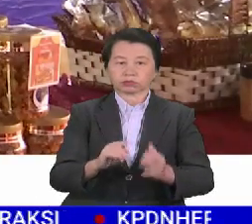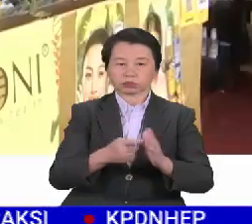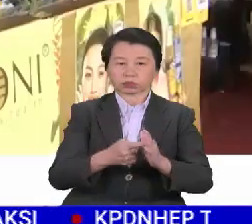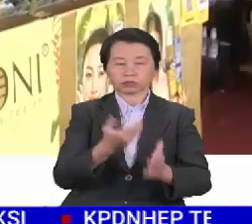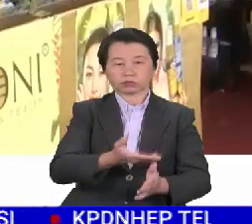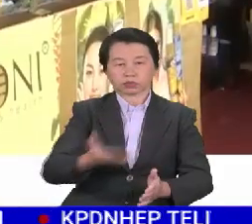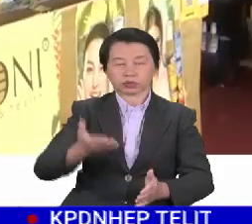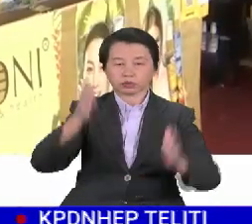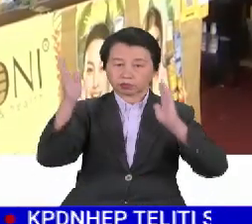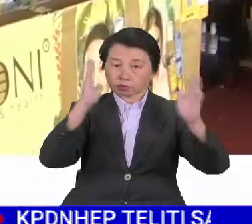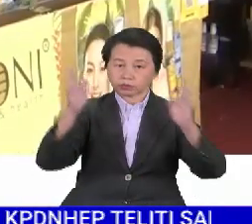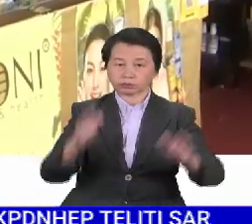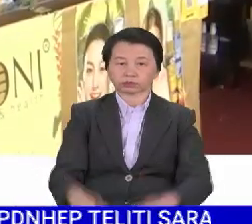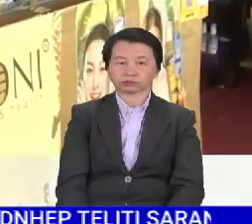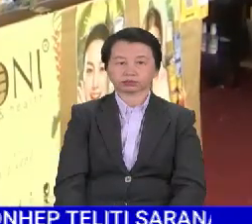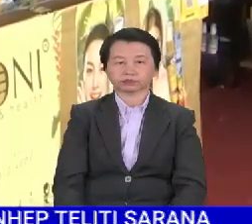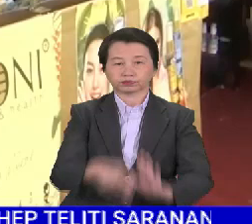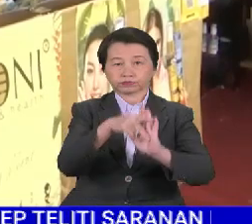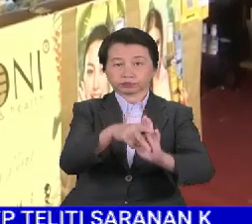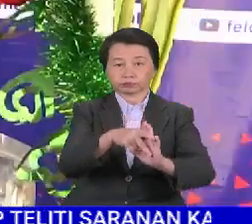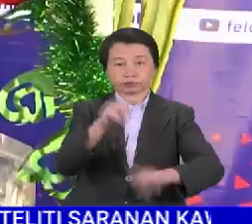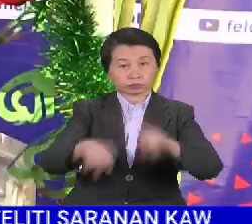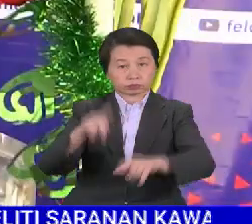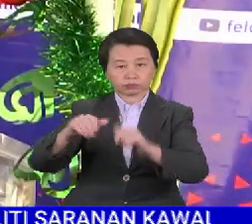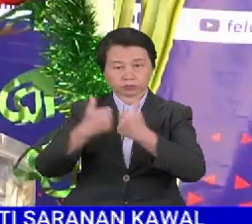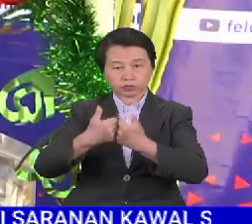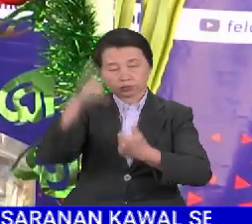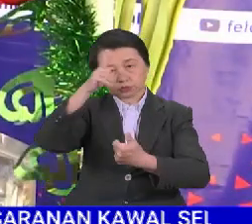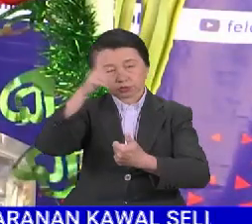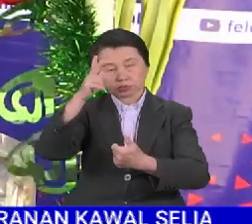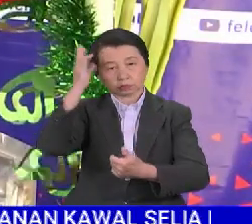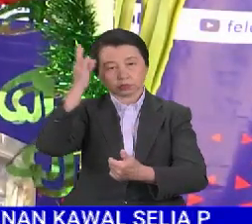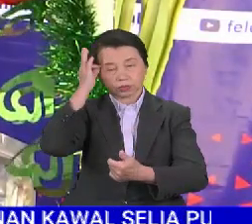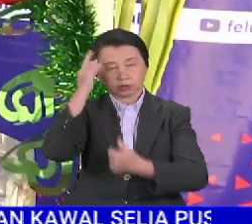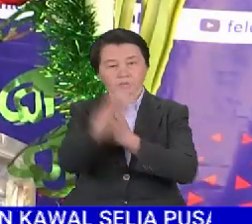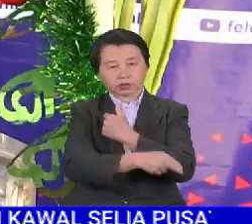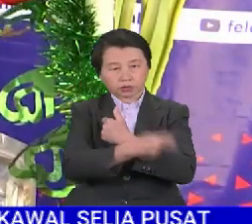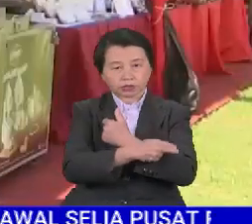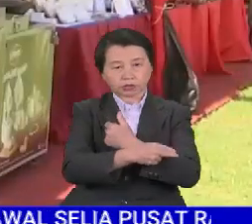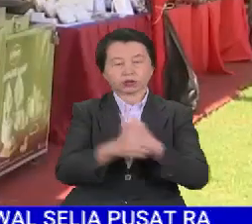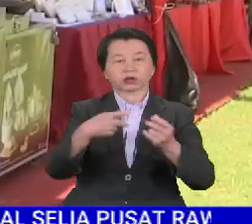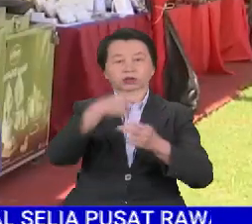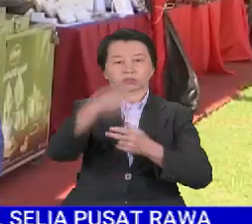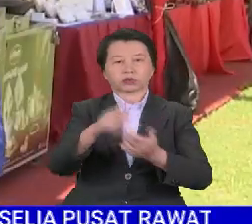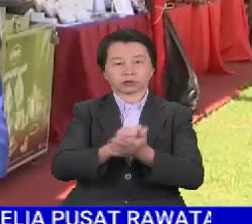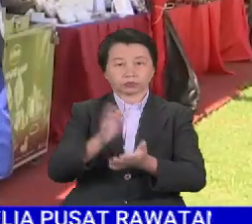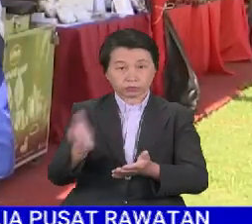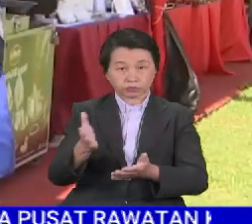lokal. Turut diadakan adalah pameran daripada pelbagai agensi kerajaan persekutuan dan negeri bersempena program